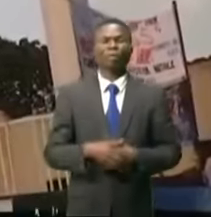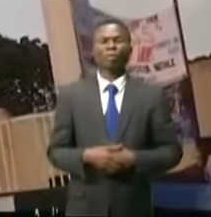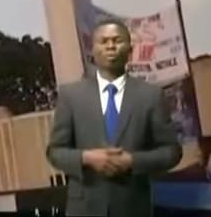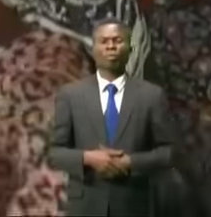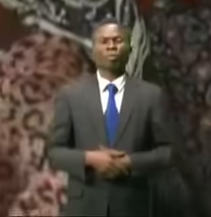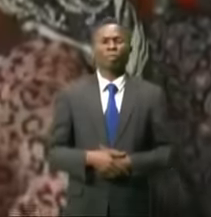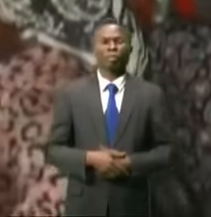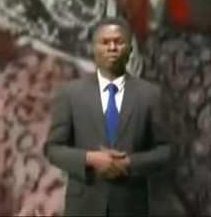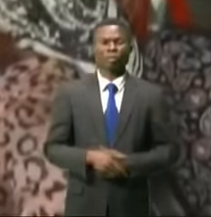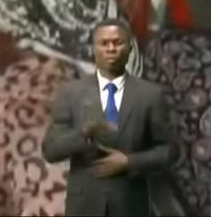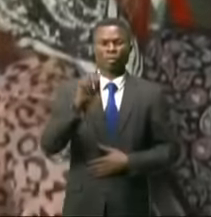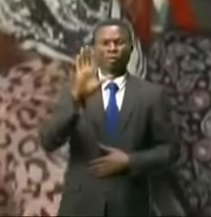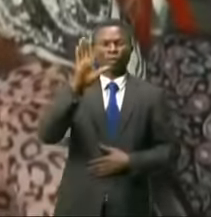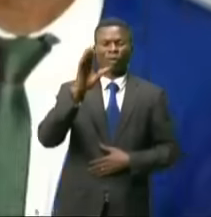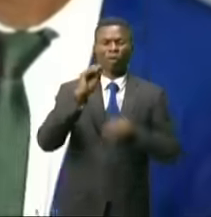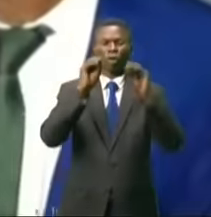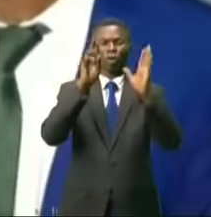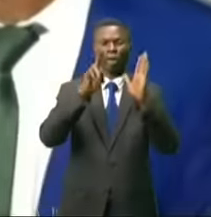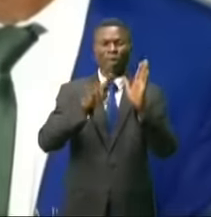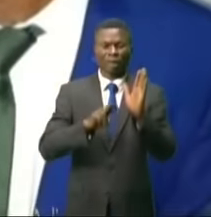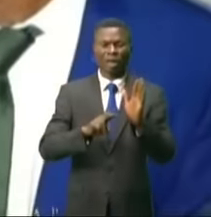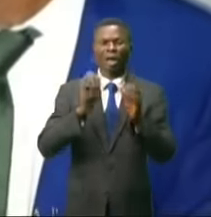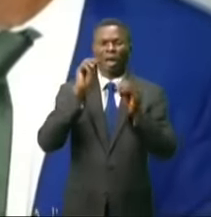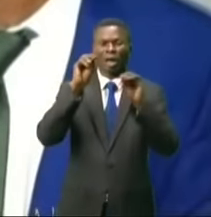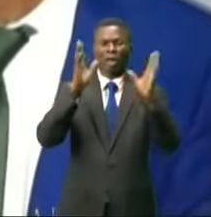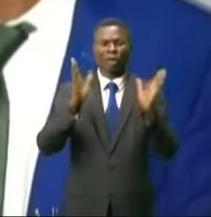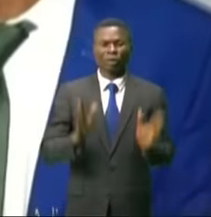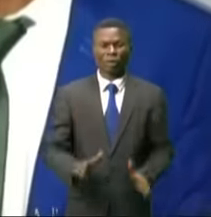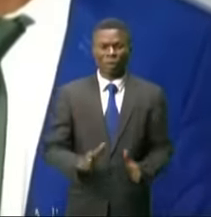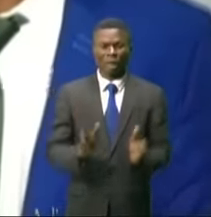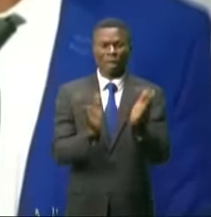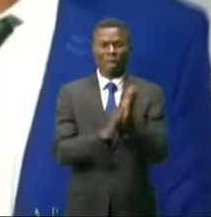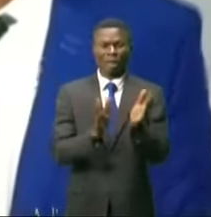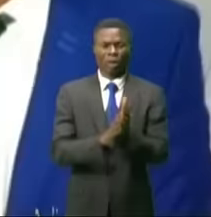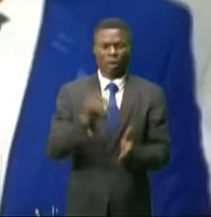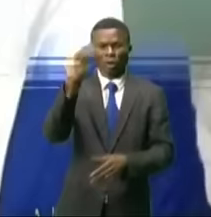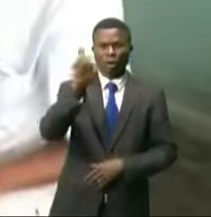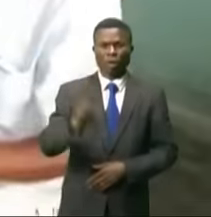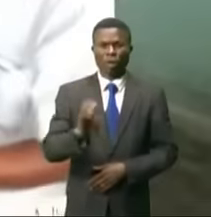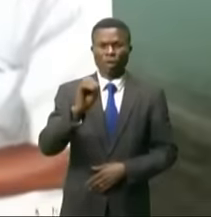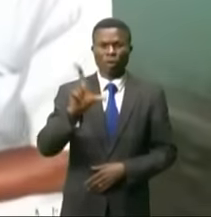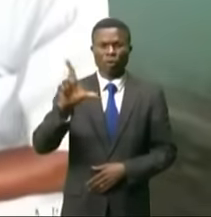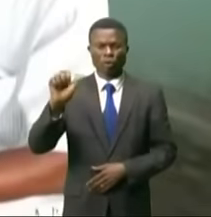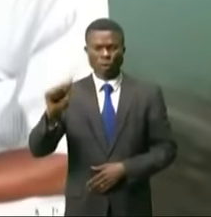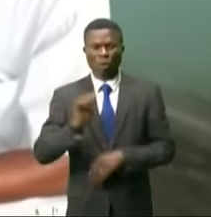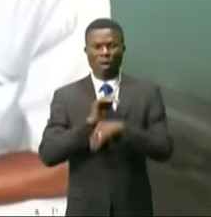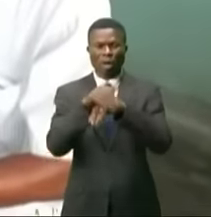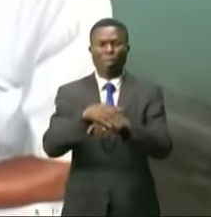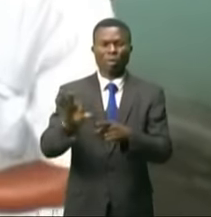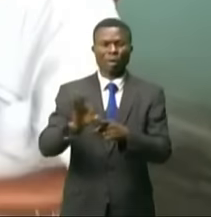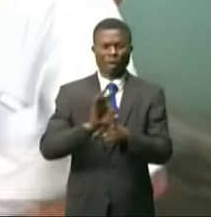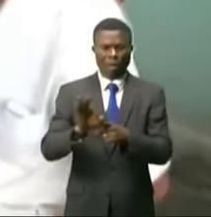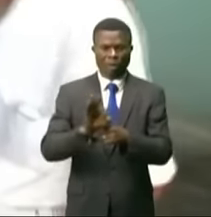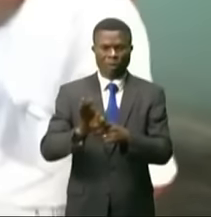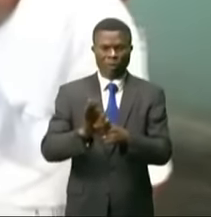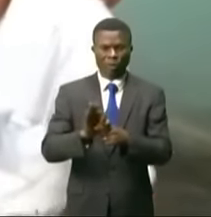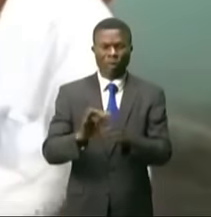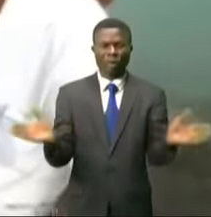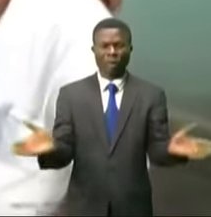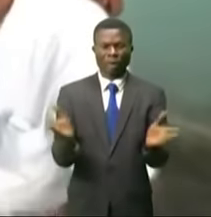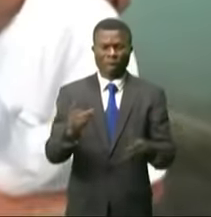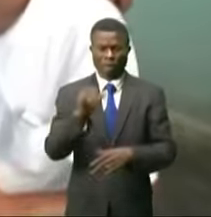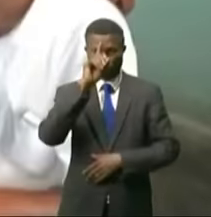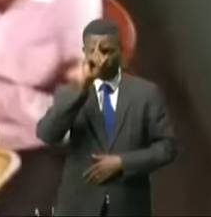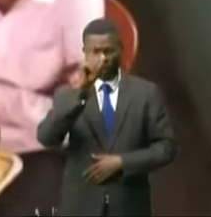Au moins 25 enseignants de l'Institut Zola de Kimbanseke ont pris part à cette session de formation et de renforcement